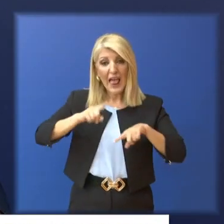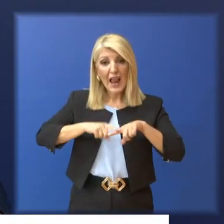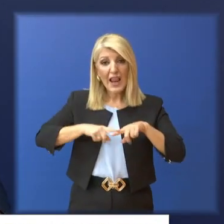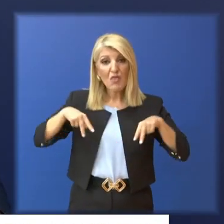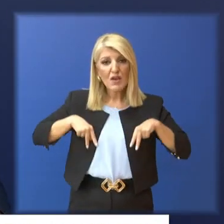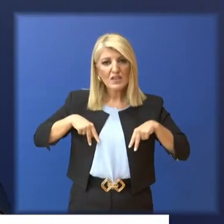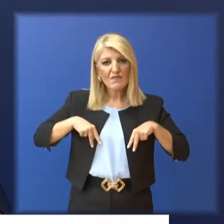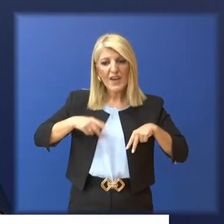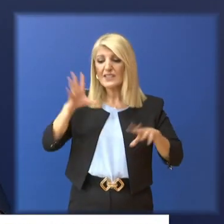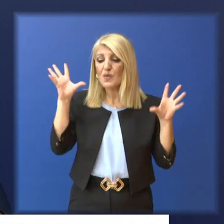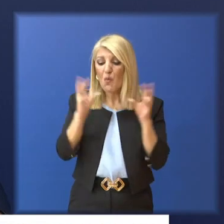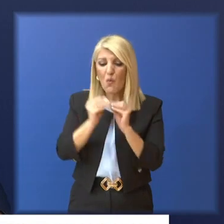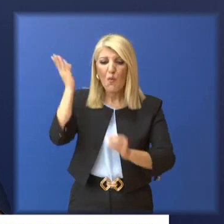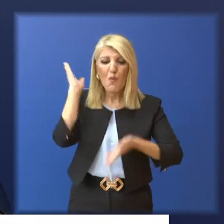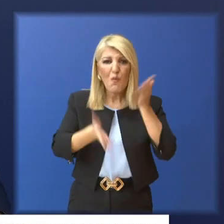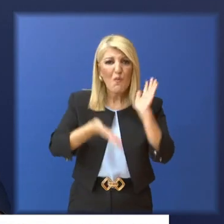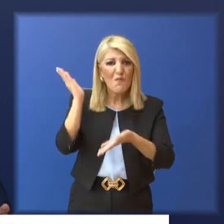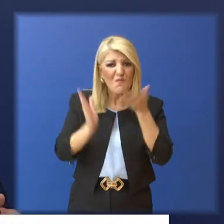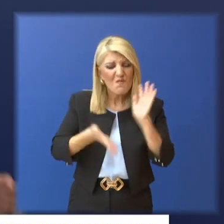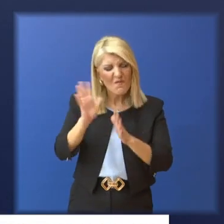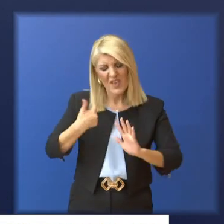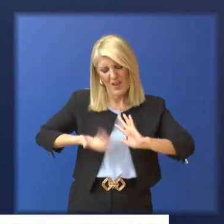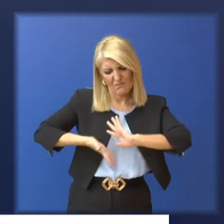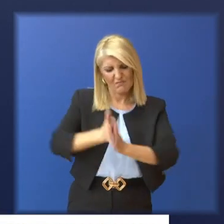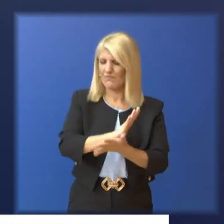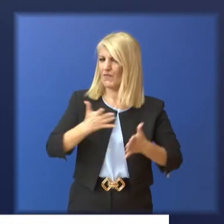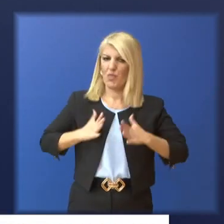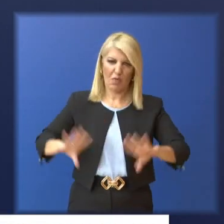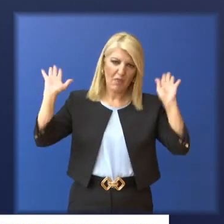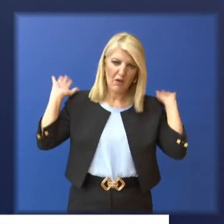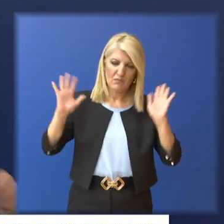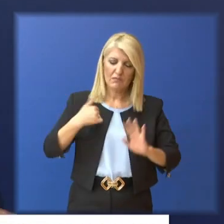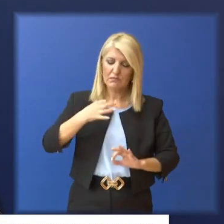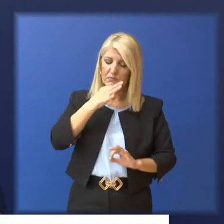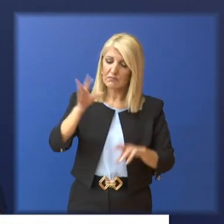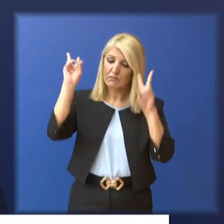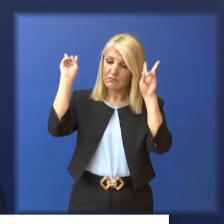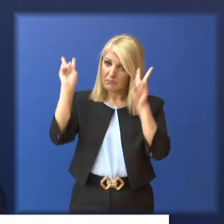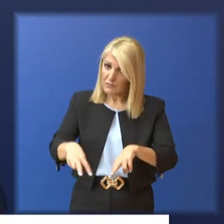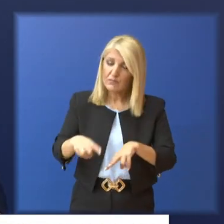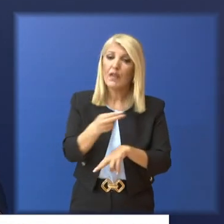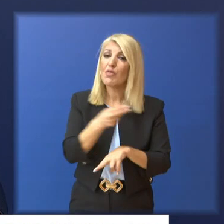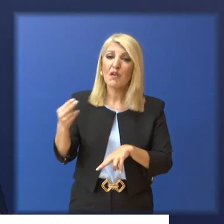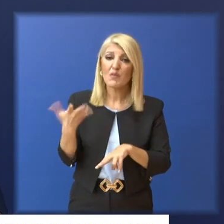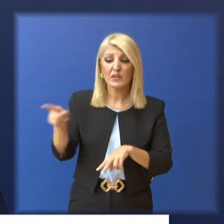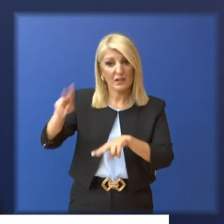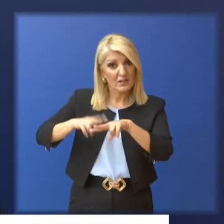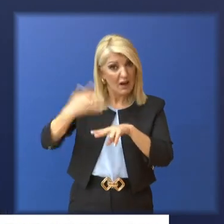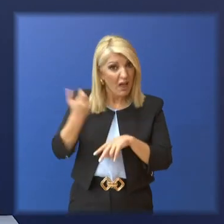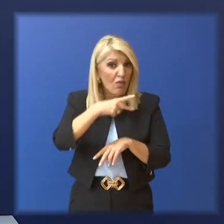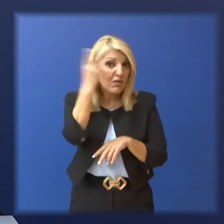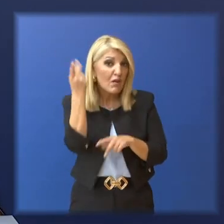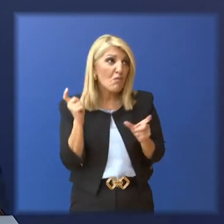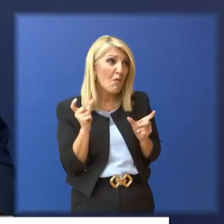τρομοκρατία κατά κυρίαρχων κρατών αναγνωρίζουμε όπως έχουμε τονίσει ξανά το δικαίωμα του ισραήλ στην αυτοάμυνα είναι όμως σημαντικό να